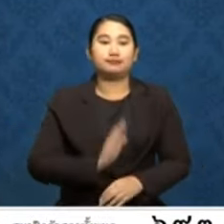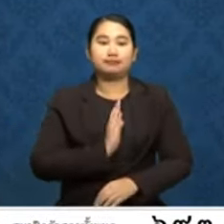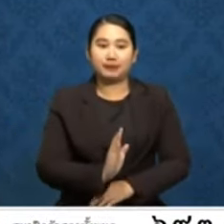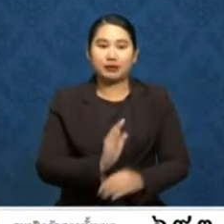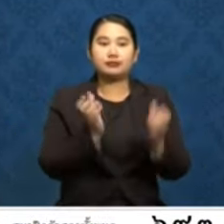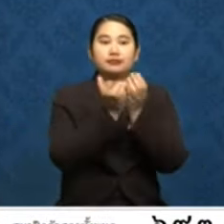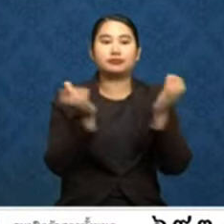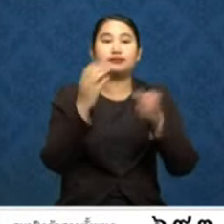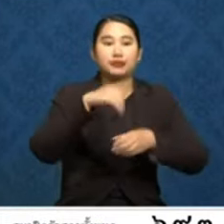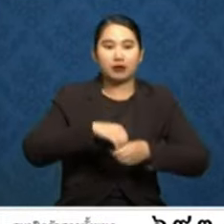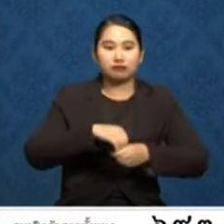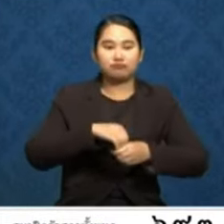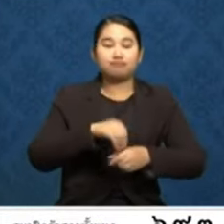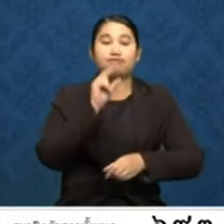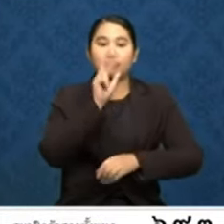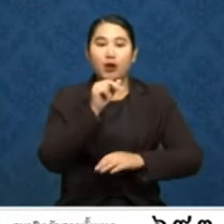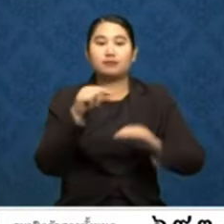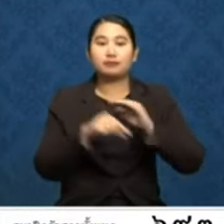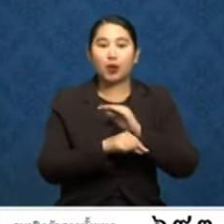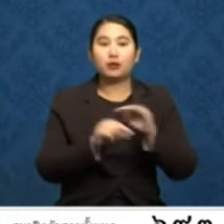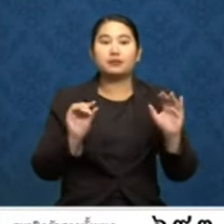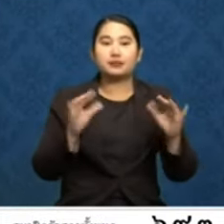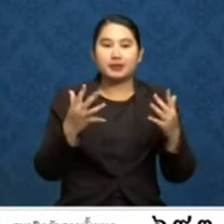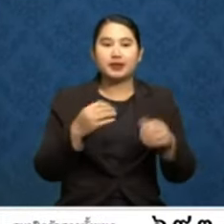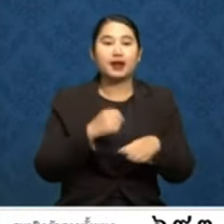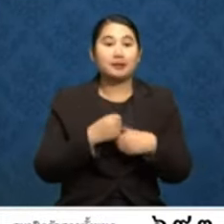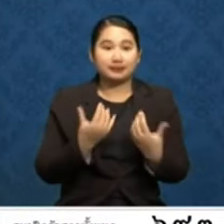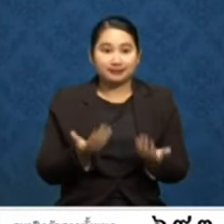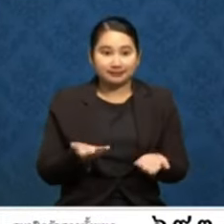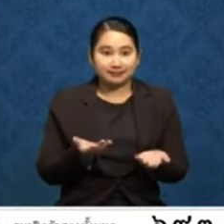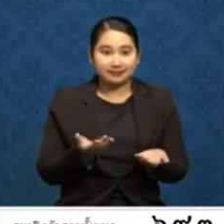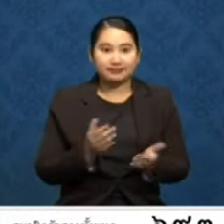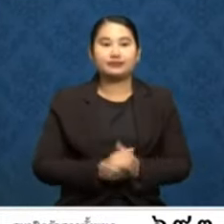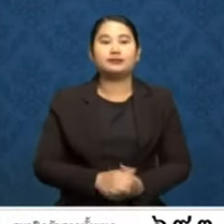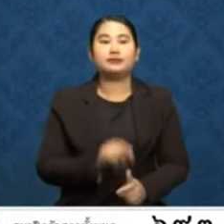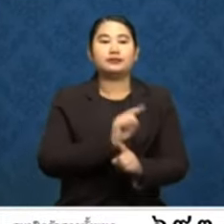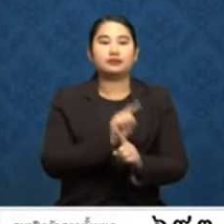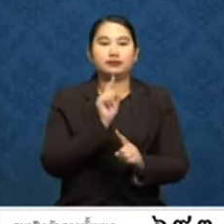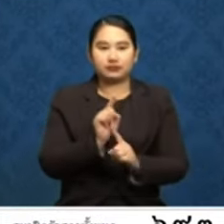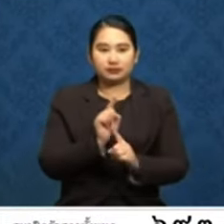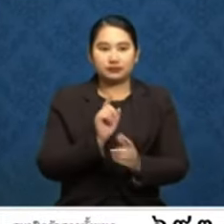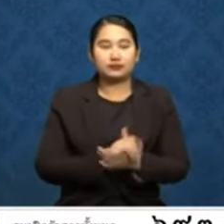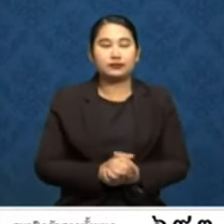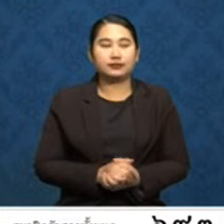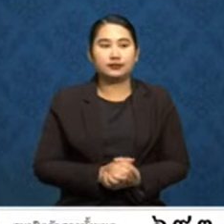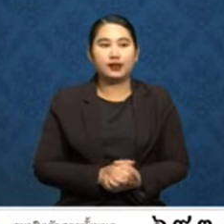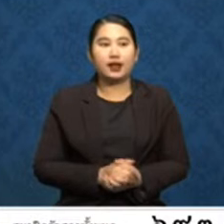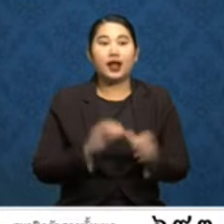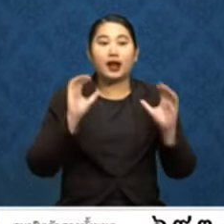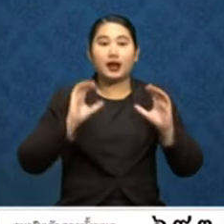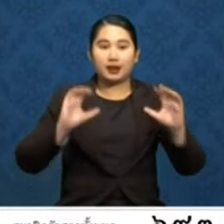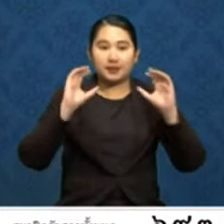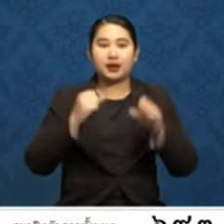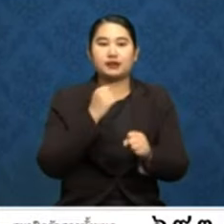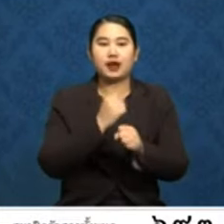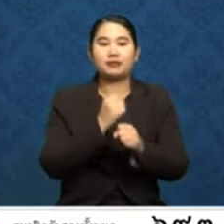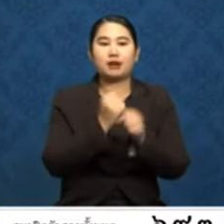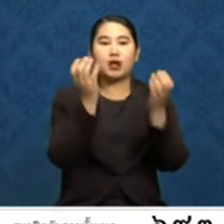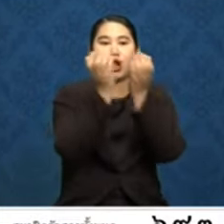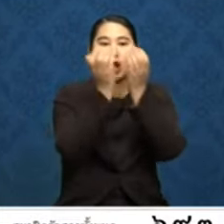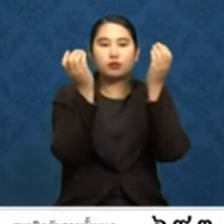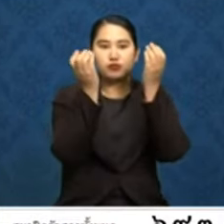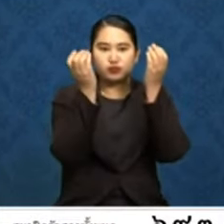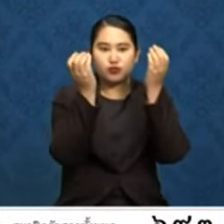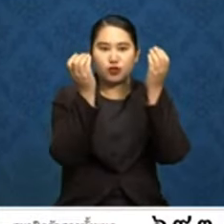และความโปร่งใสดังนี้ 1. รัฐบาลจะเร่งทำรัฐธรรมนูญฉบับประชาช